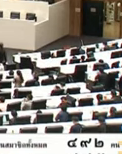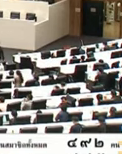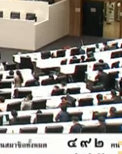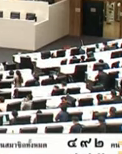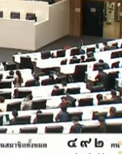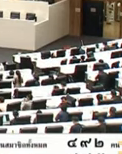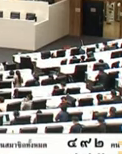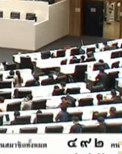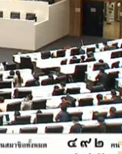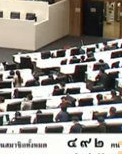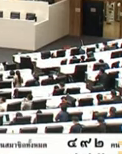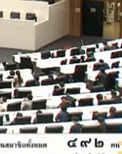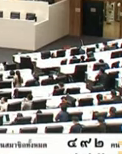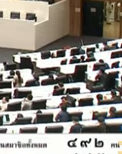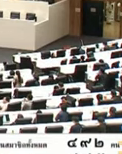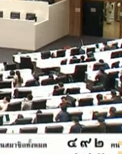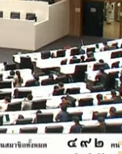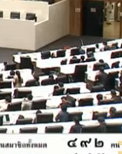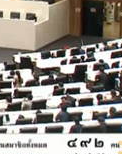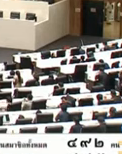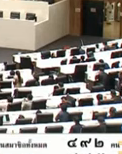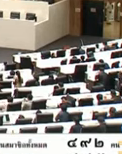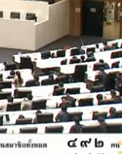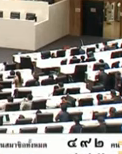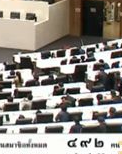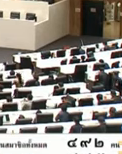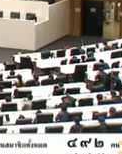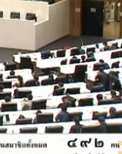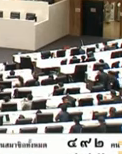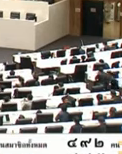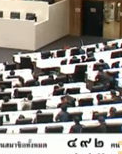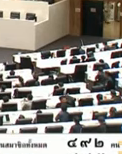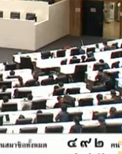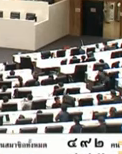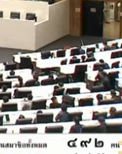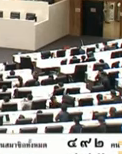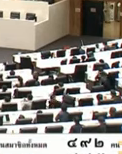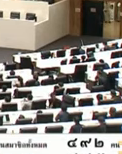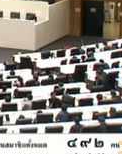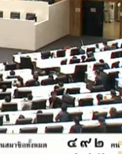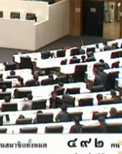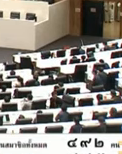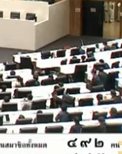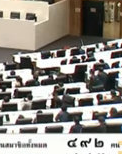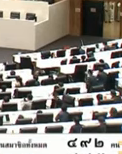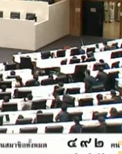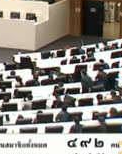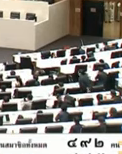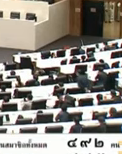ใชแล้วท่านประธานคะ 152เห็นด้วยค่ะ 152เห็นด้วย